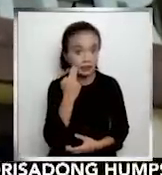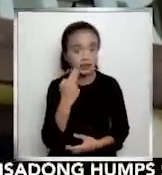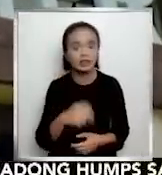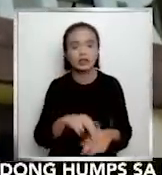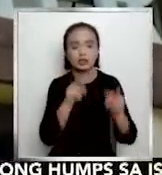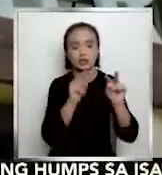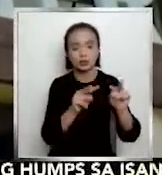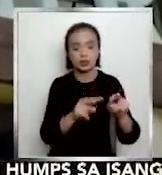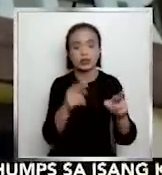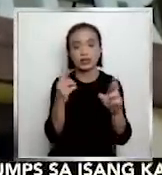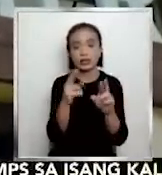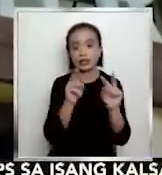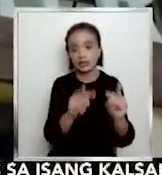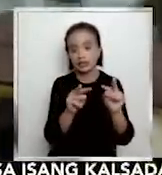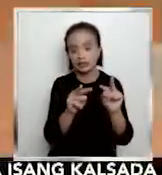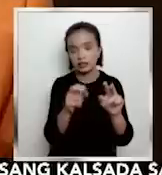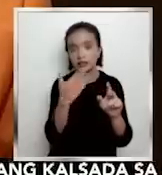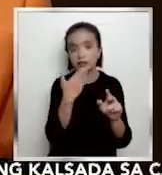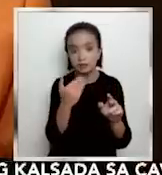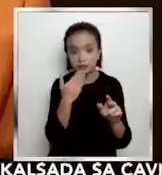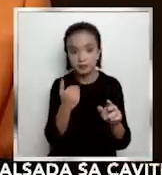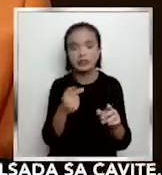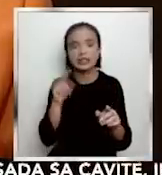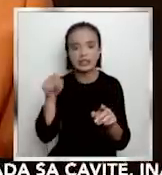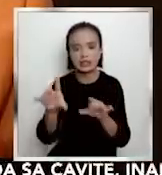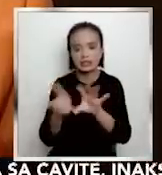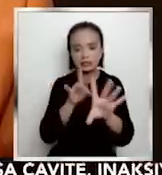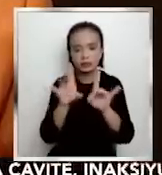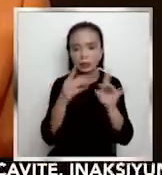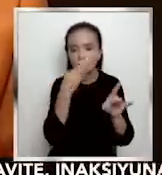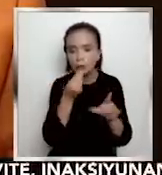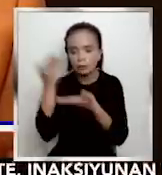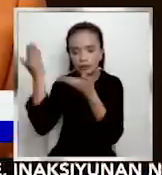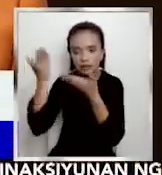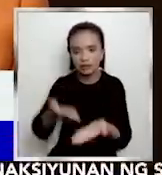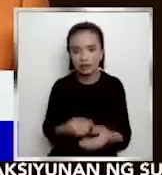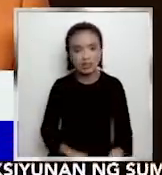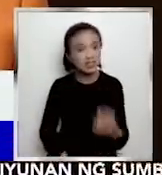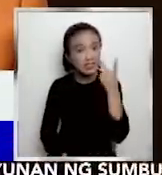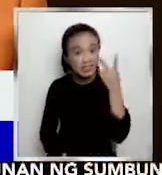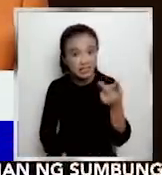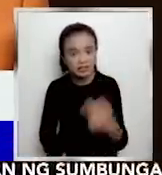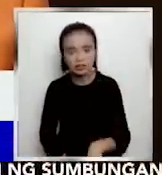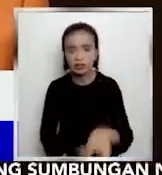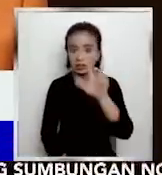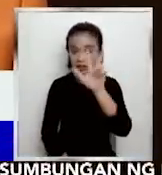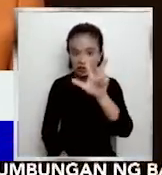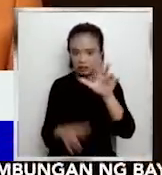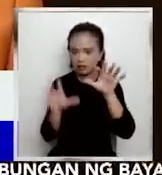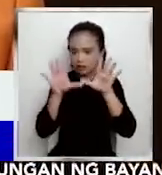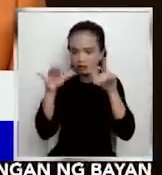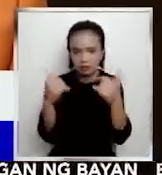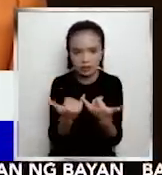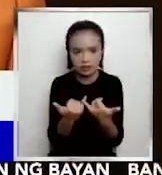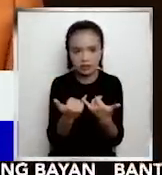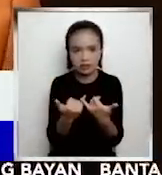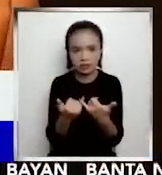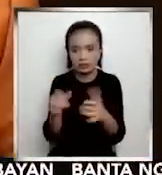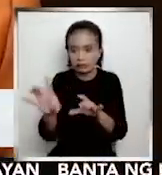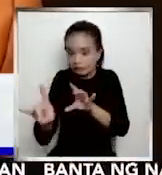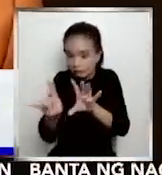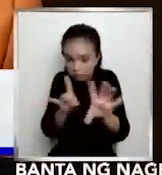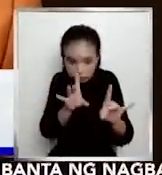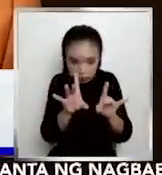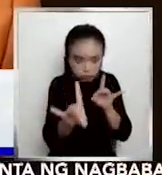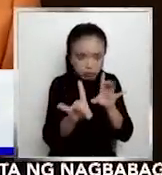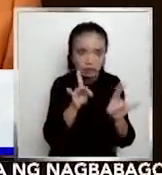ang namili ng mga importer. Biruin niyo, 3 kumpanya. Halos na handpicked pa ang pinayagan